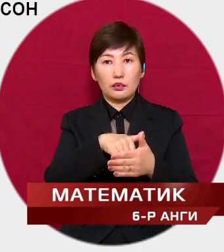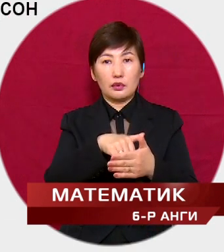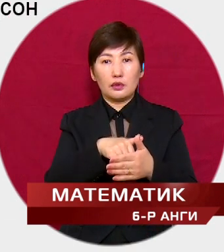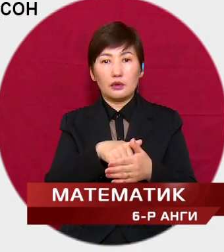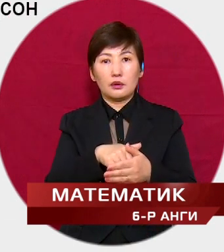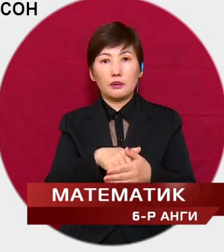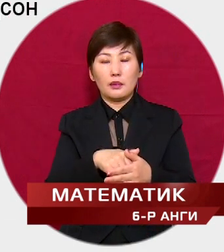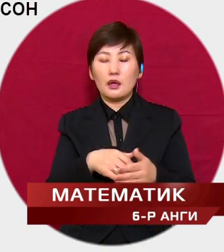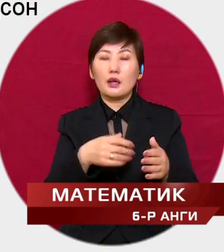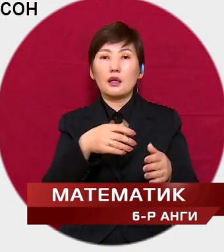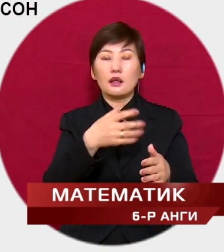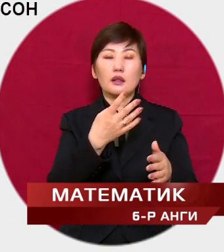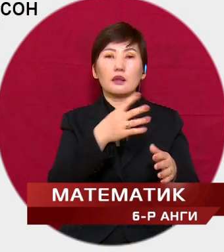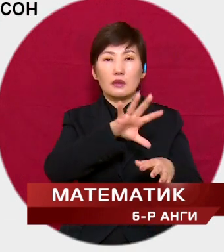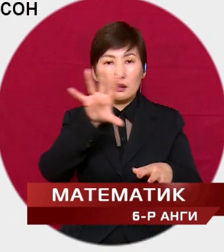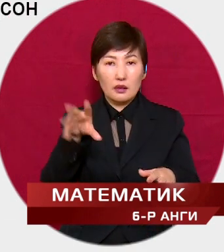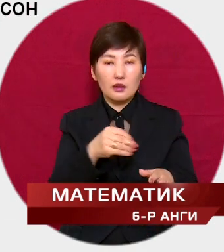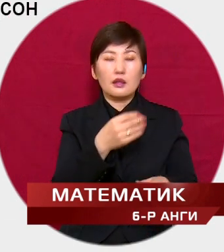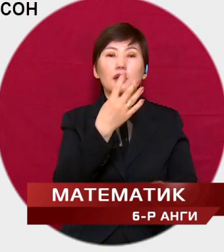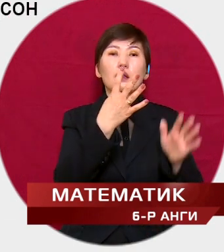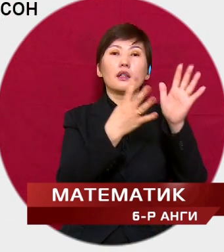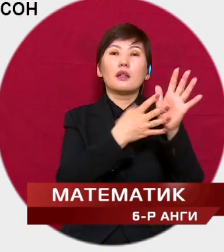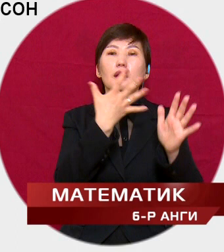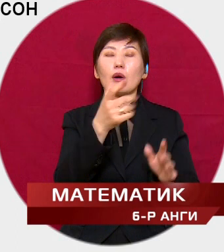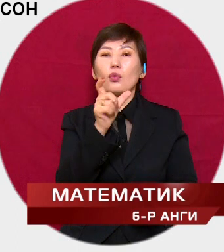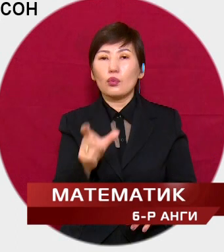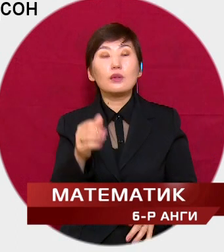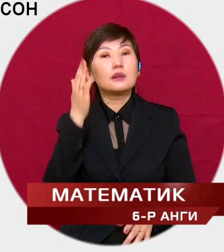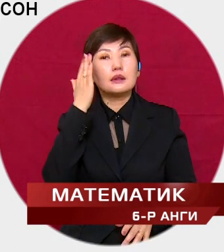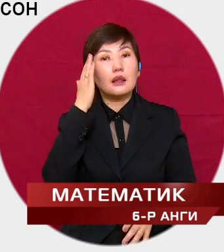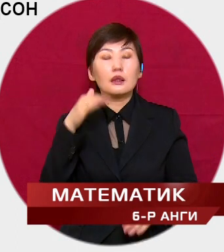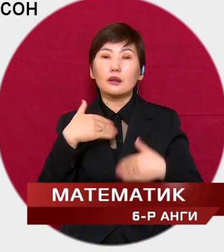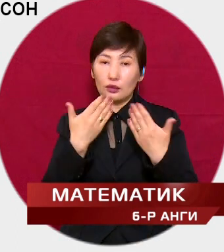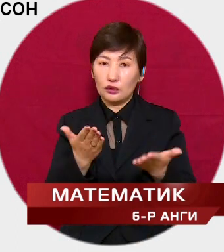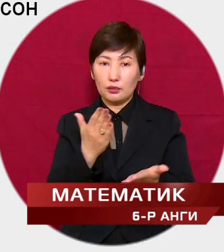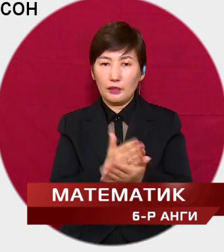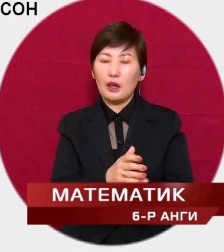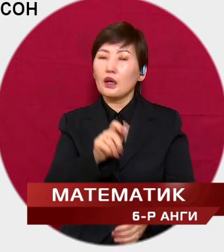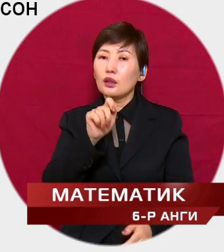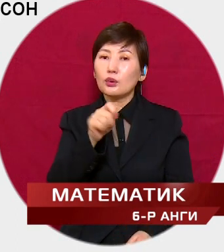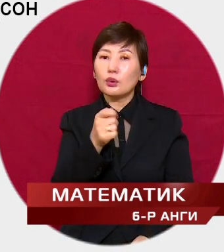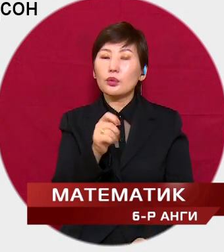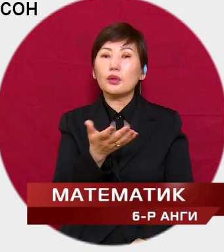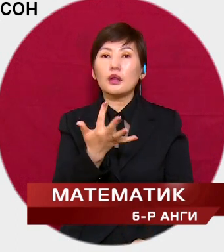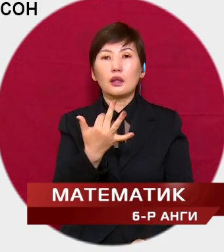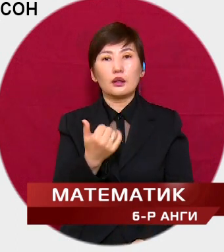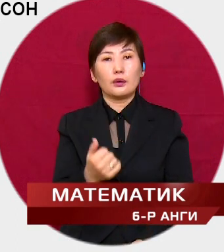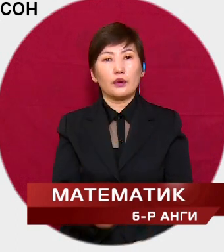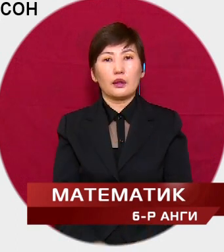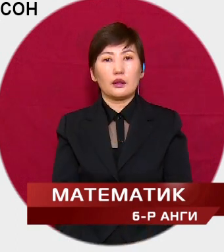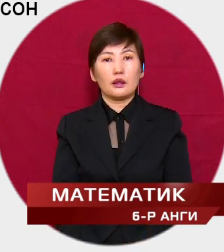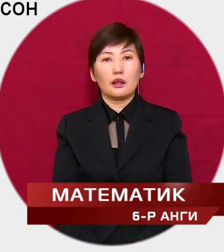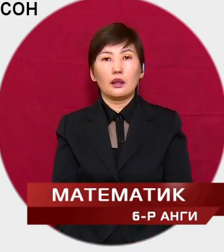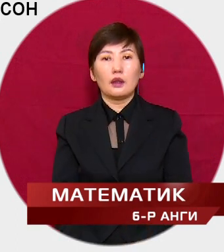95 хүн бол санал өгсөн байна. За одоо пиктограммынхаа түлхүүрийг бүгдээрээ оолье. За энэ дээр бол түрүүн баг бид нэг хийгээд